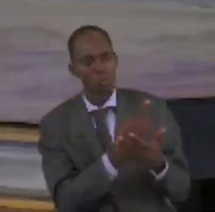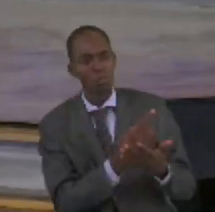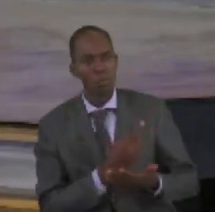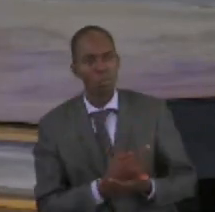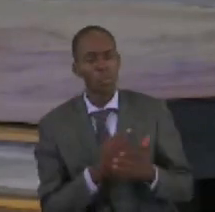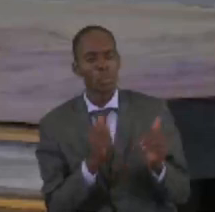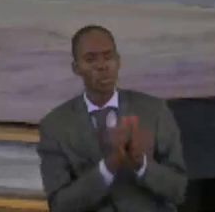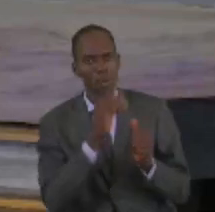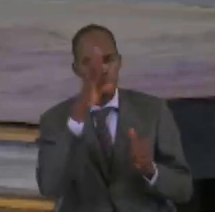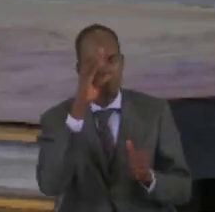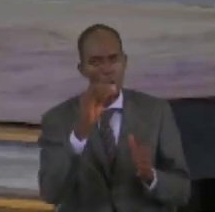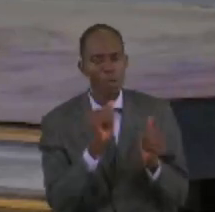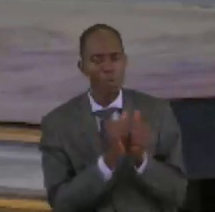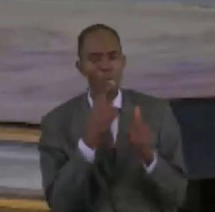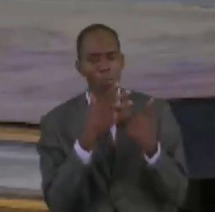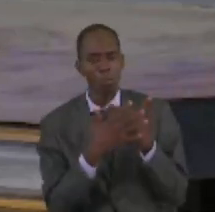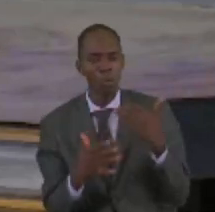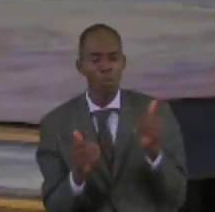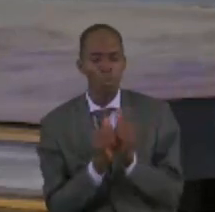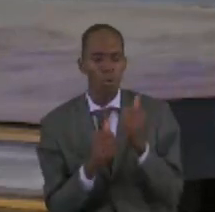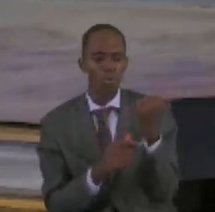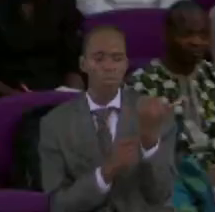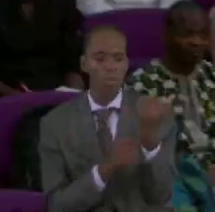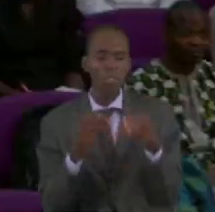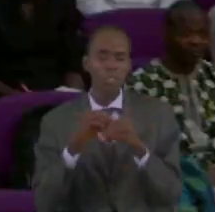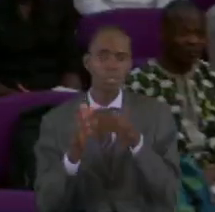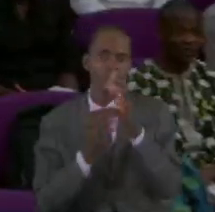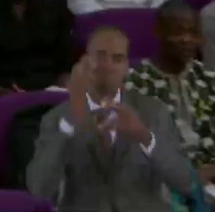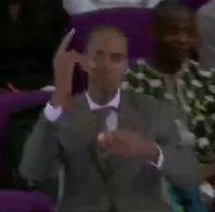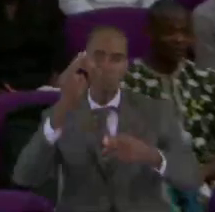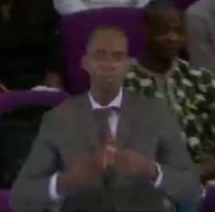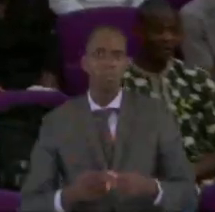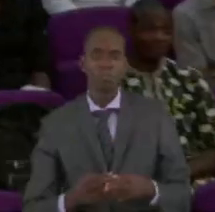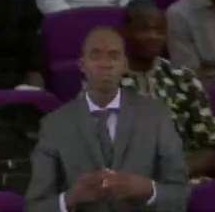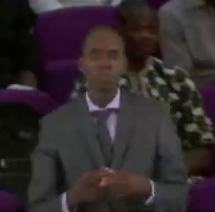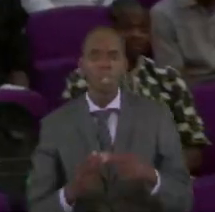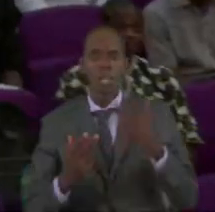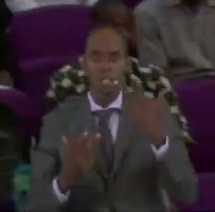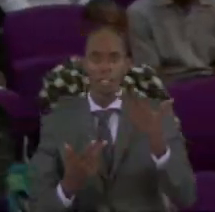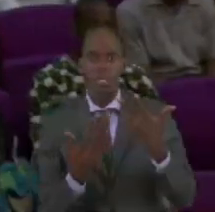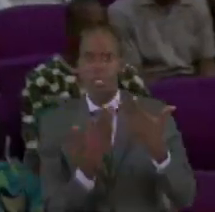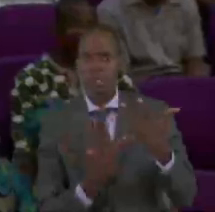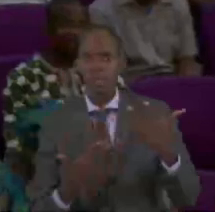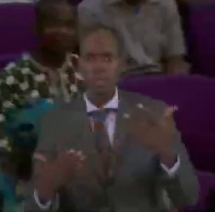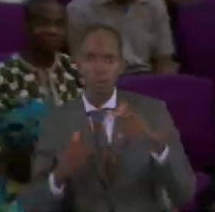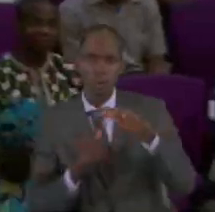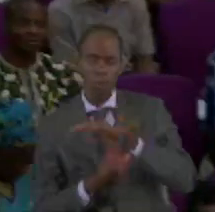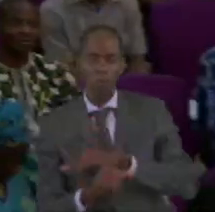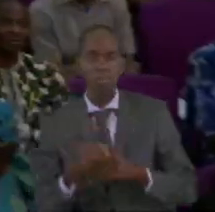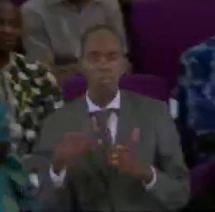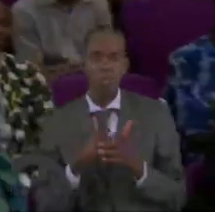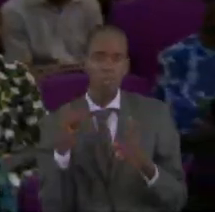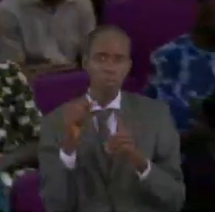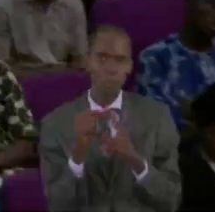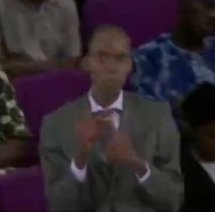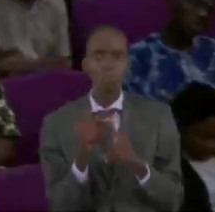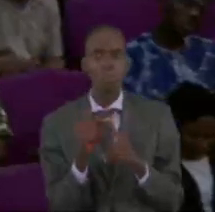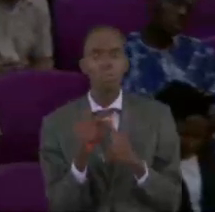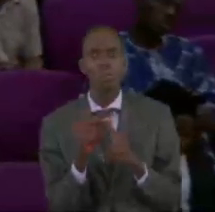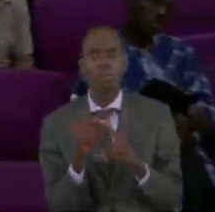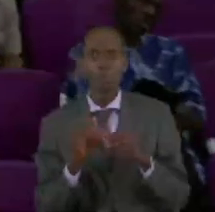vous a révélé, alors ce ne doit pas être une conférence pour faire contact avec la chair au nom de Jésus-Christ. Nous allons voir trois points